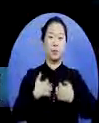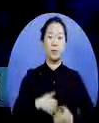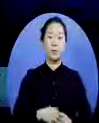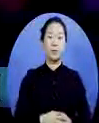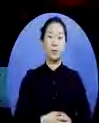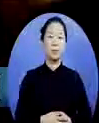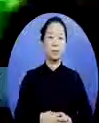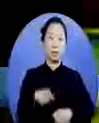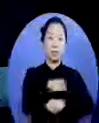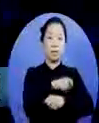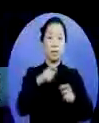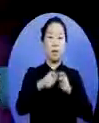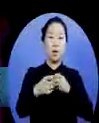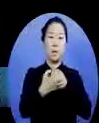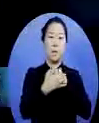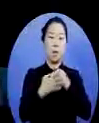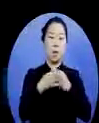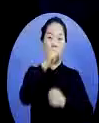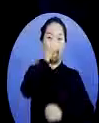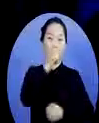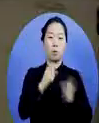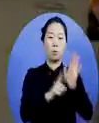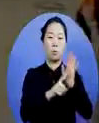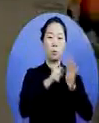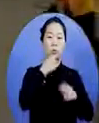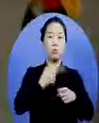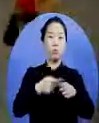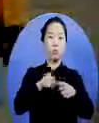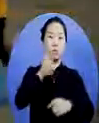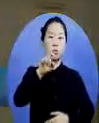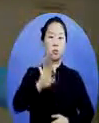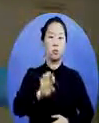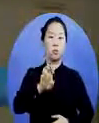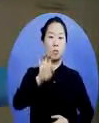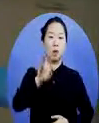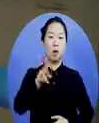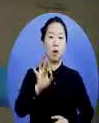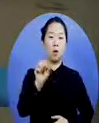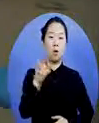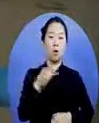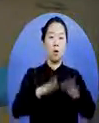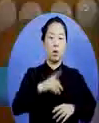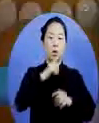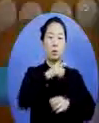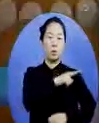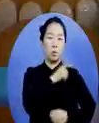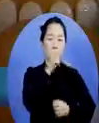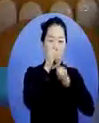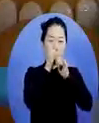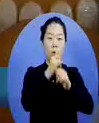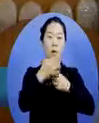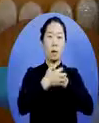시간을 가졌습니다 특히 성환 배 의 우수성을 알리는 품평회에 는 농가에서 수확한 올해 최고의 명품 배를